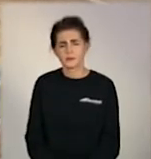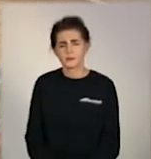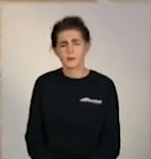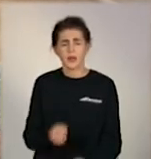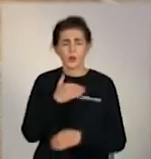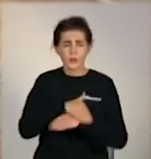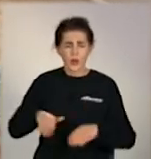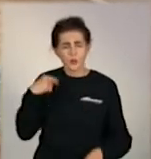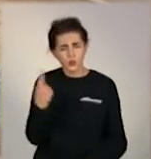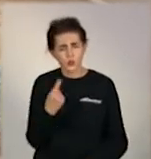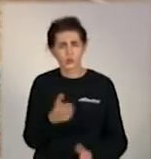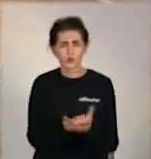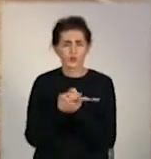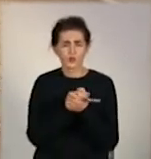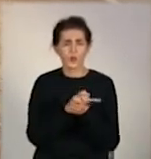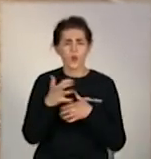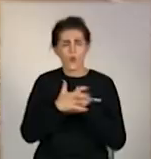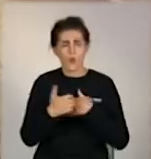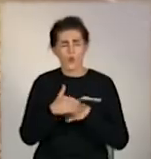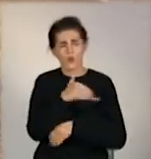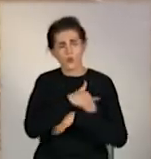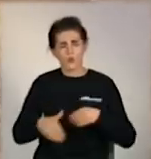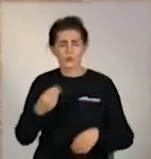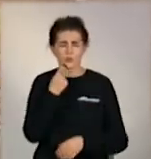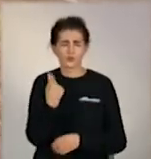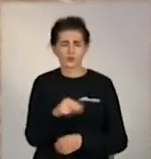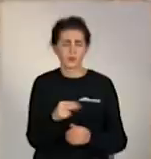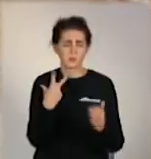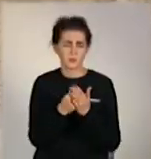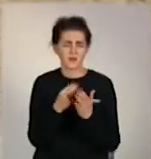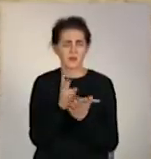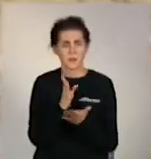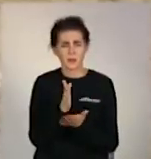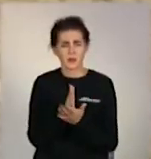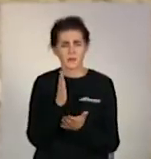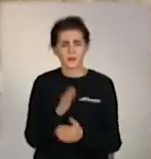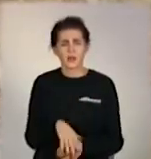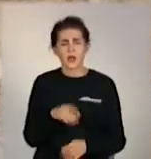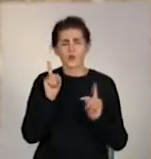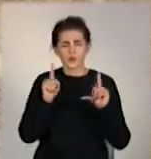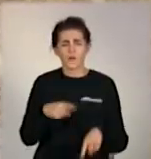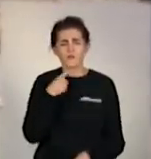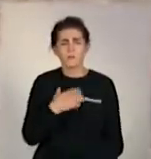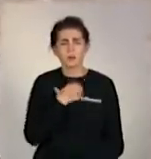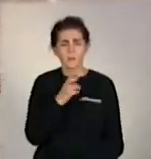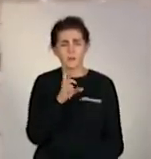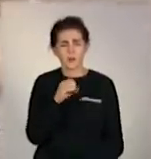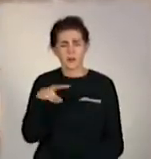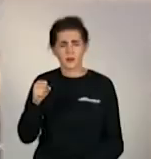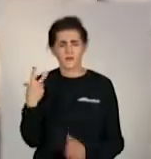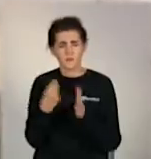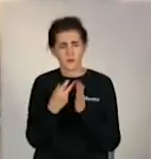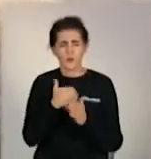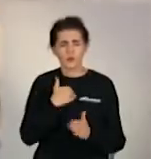з котами вуличними, тому краще прививку мати. Бела боїться ветеринарів, намагається втекти, тож